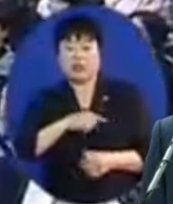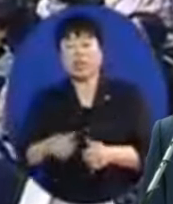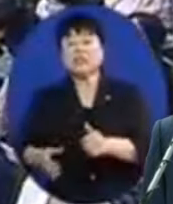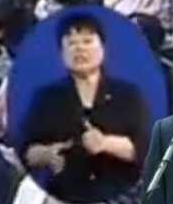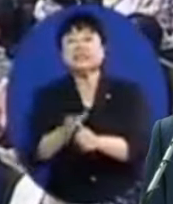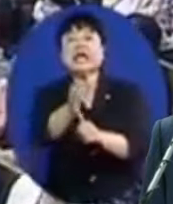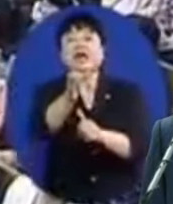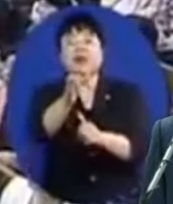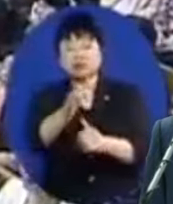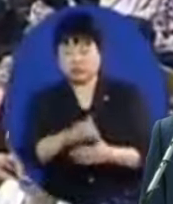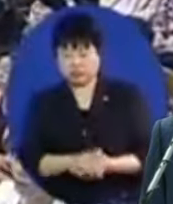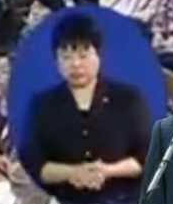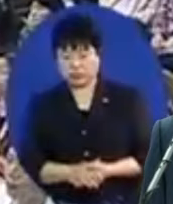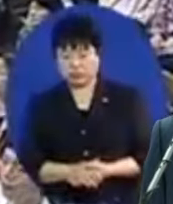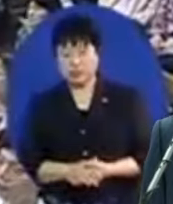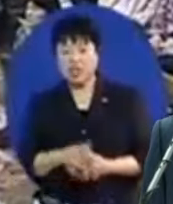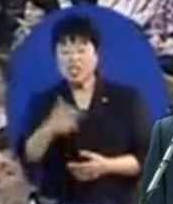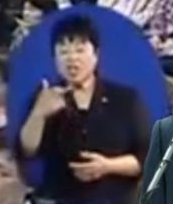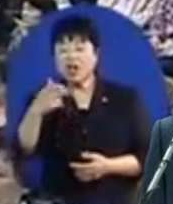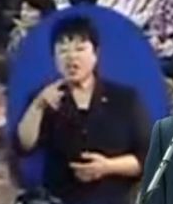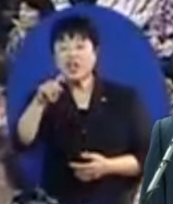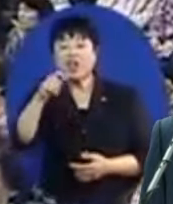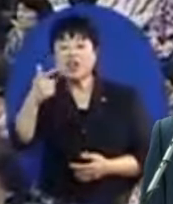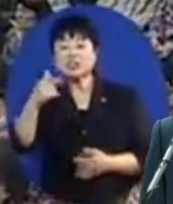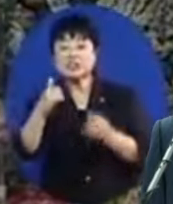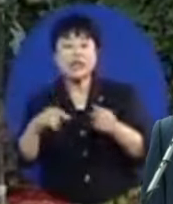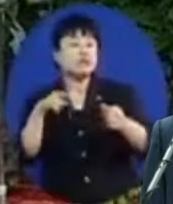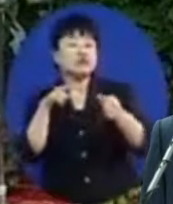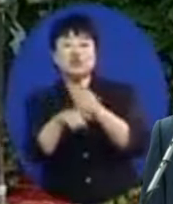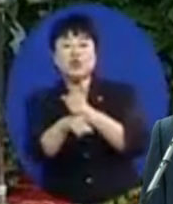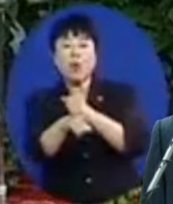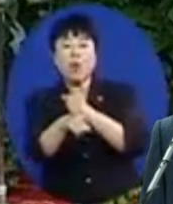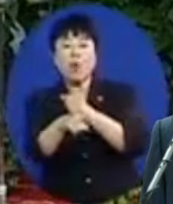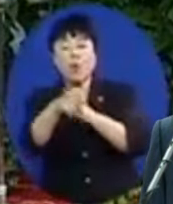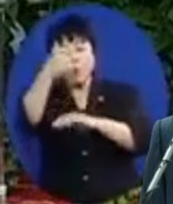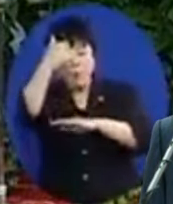사형수인데 16명의 사람을 죽이고 그는